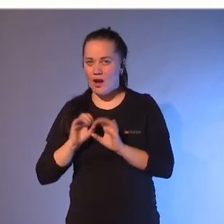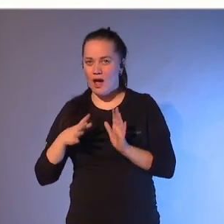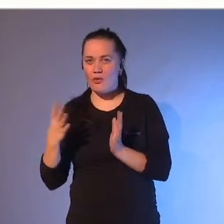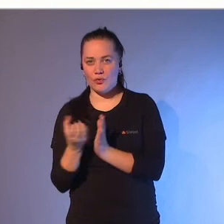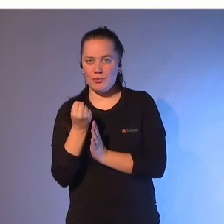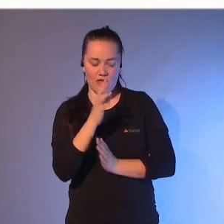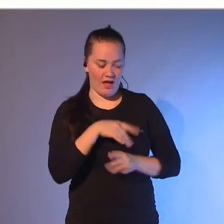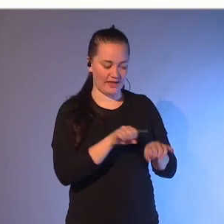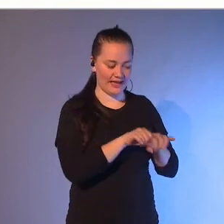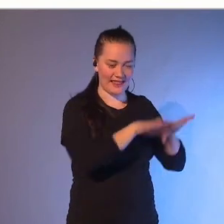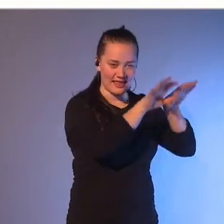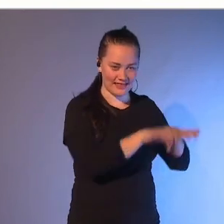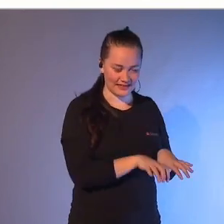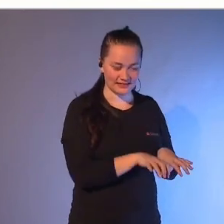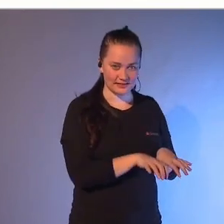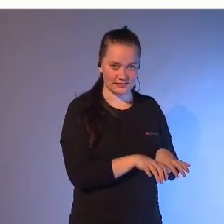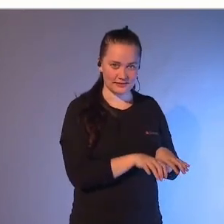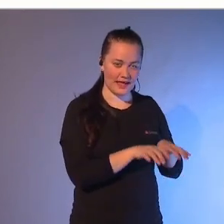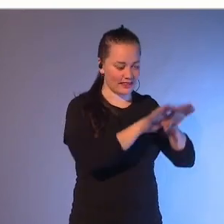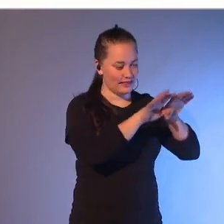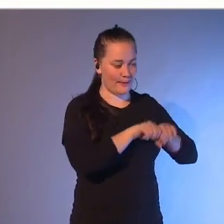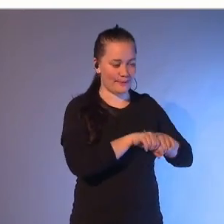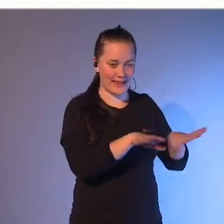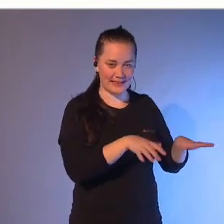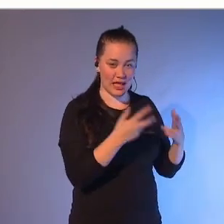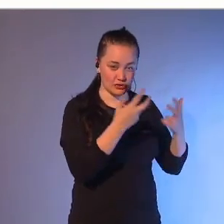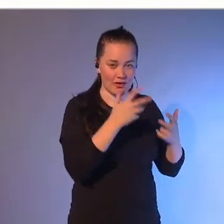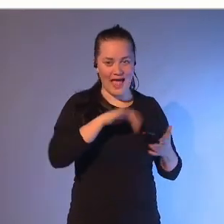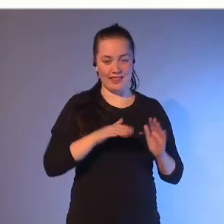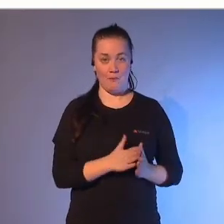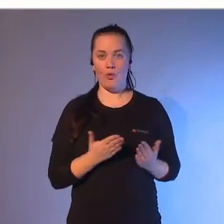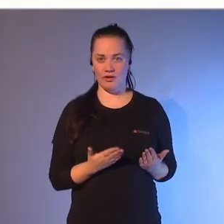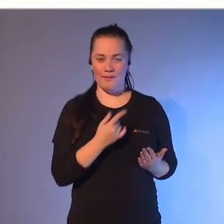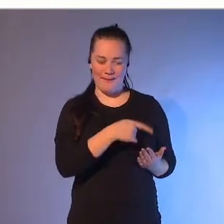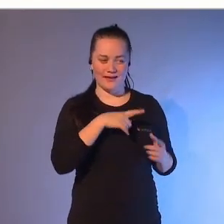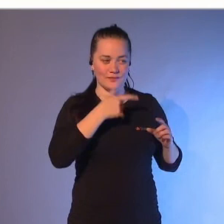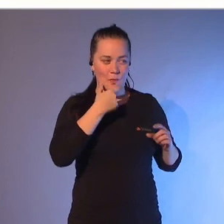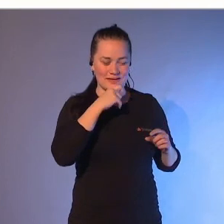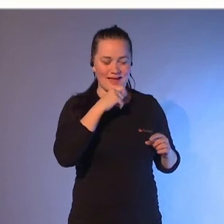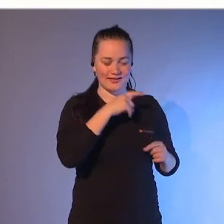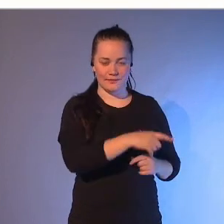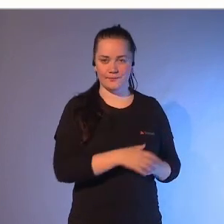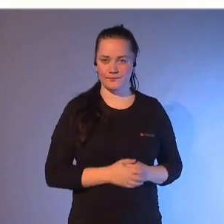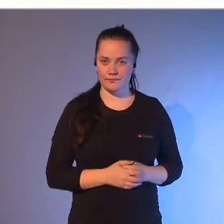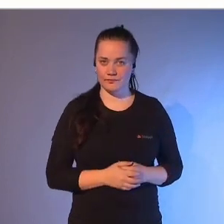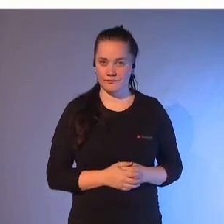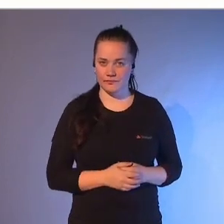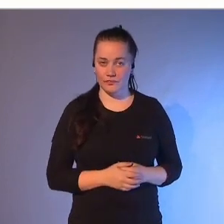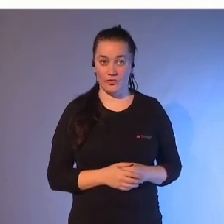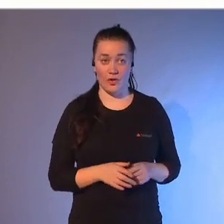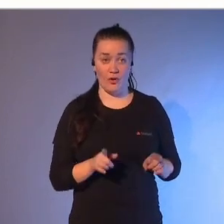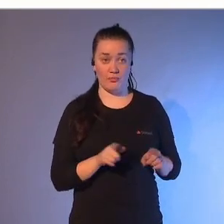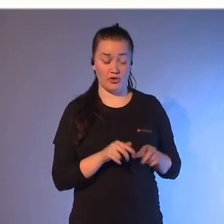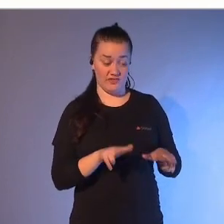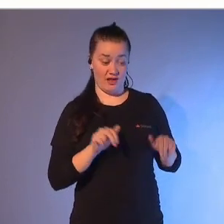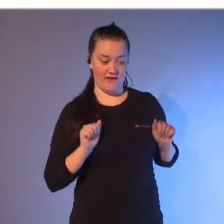av en netttekst, et nettsøk, enn det i bok. Men det betyr jo ikke at man ikke da må gå inn i